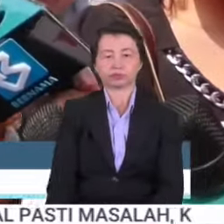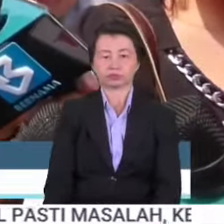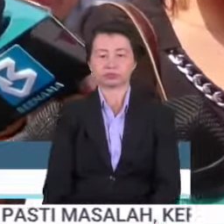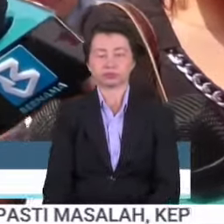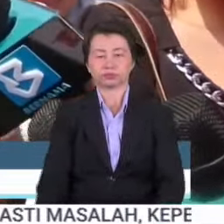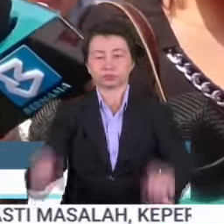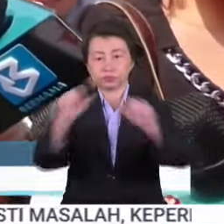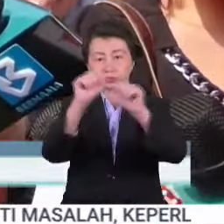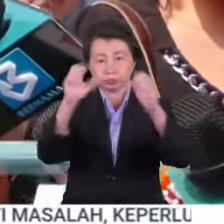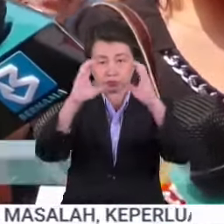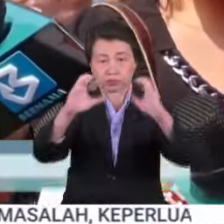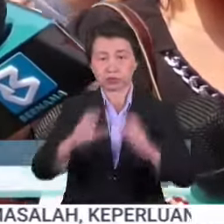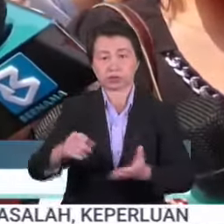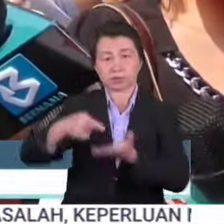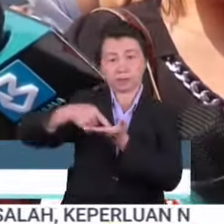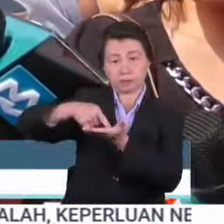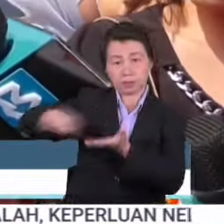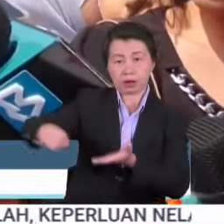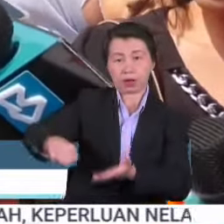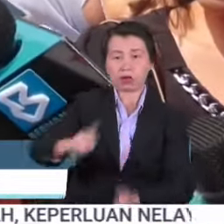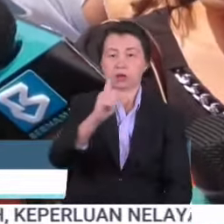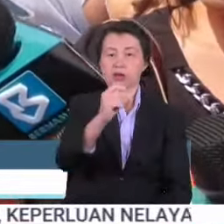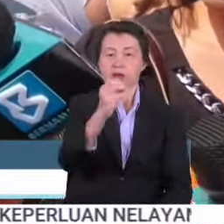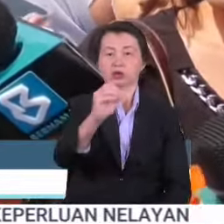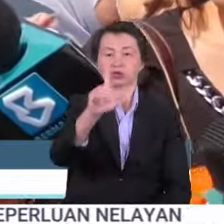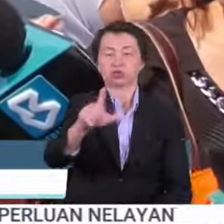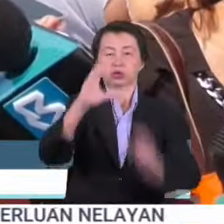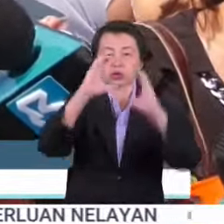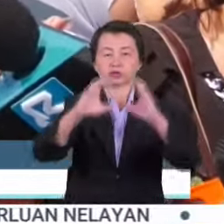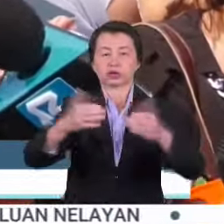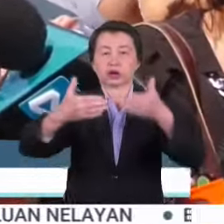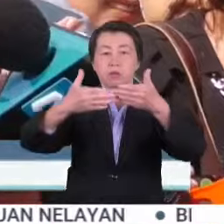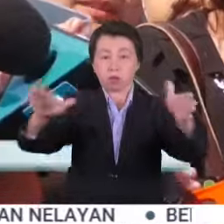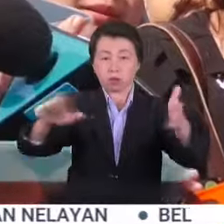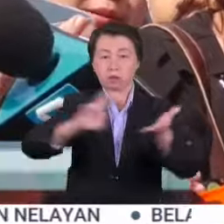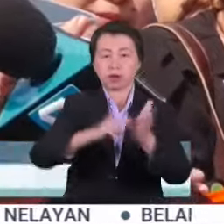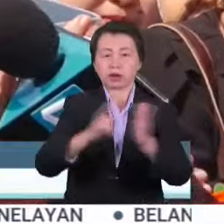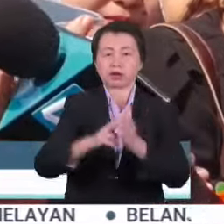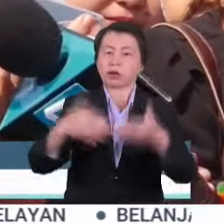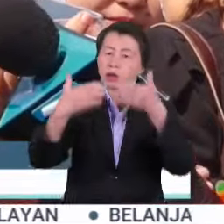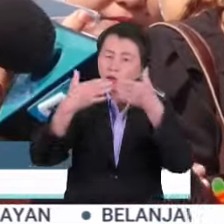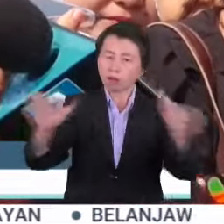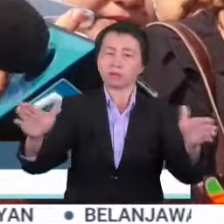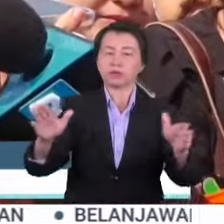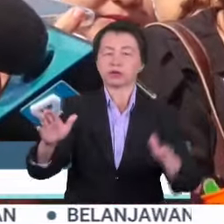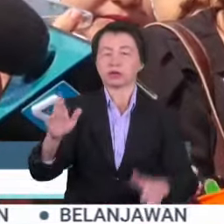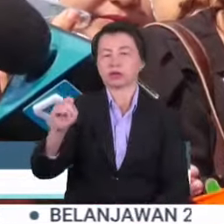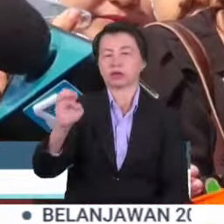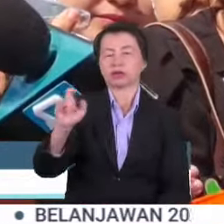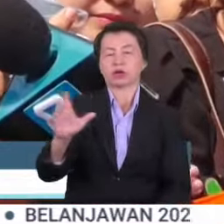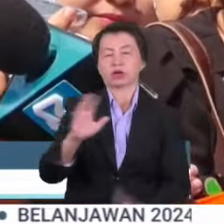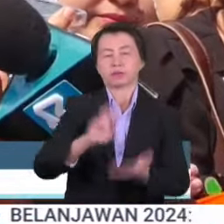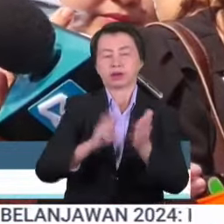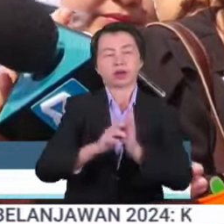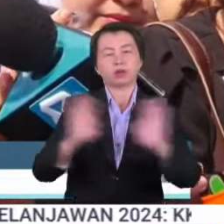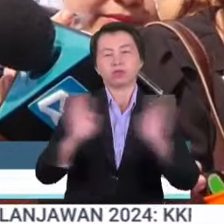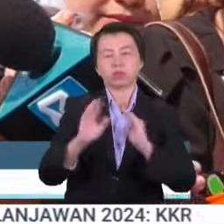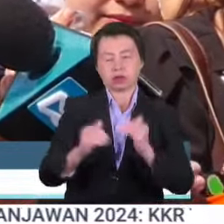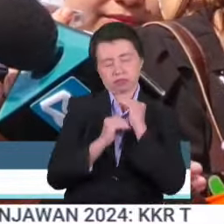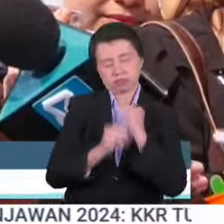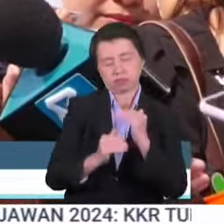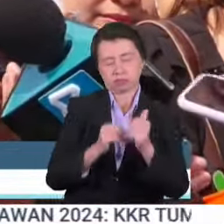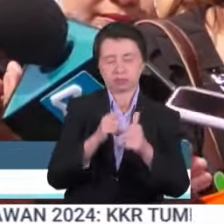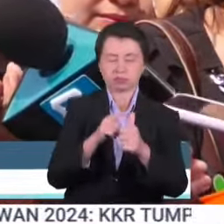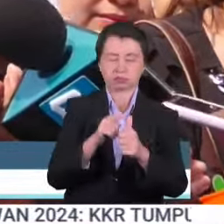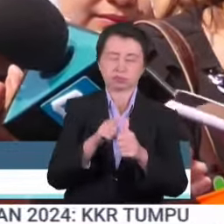Sistem pembayaran tol secara terbuka, maknanya open payment system itu adalah bukan hanya terhad